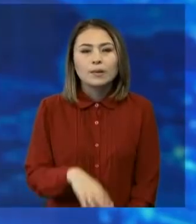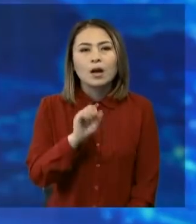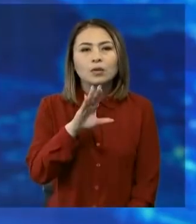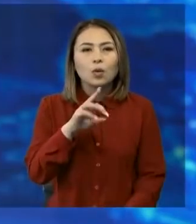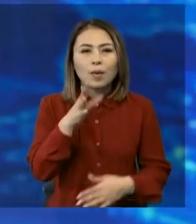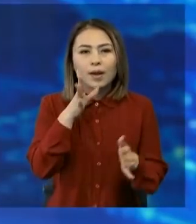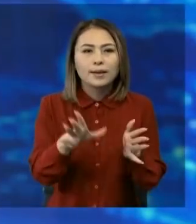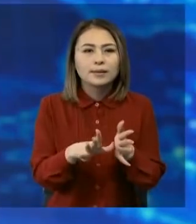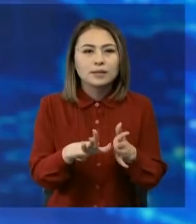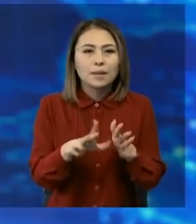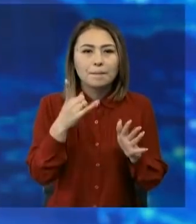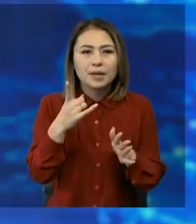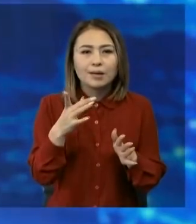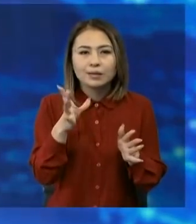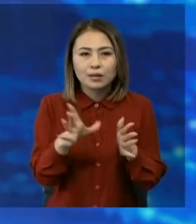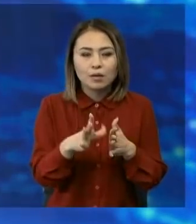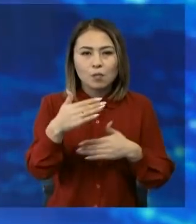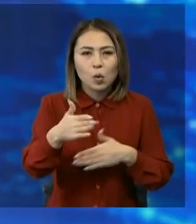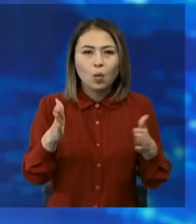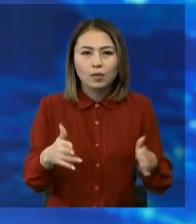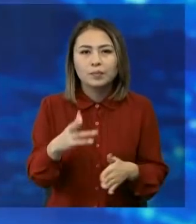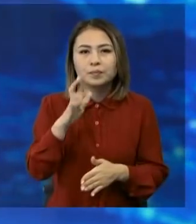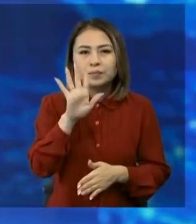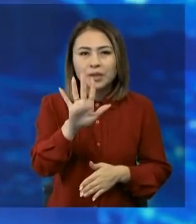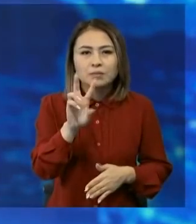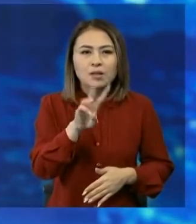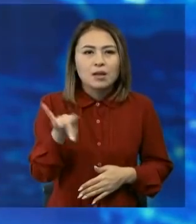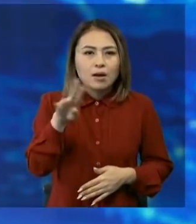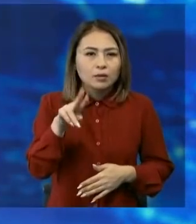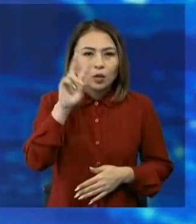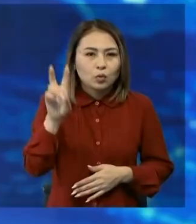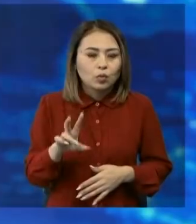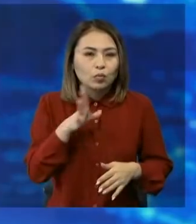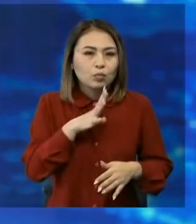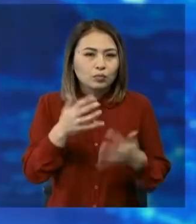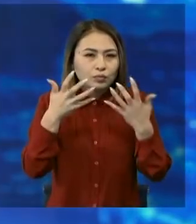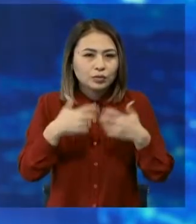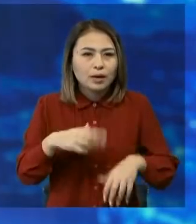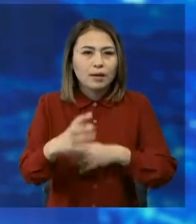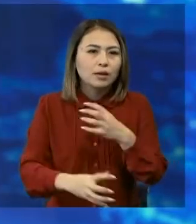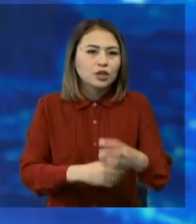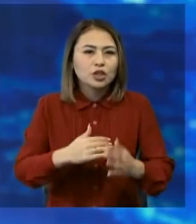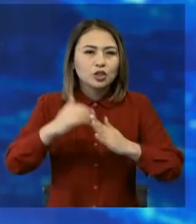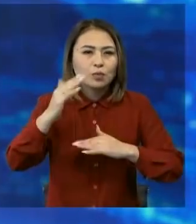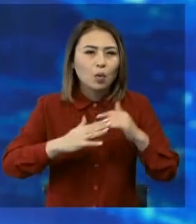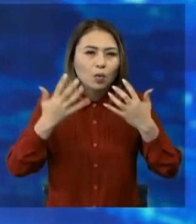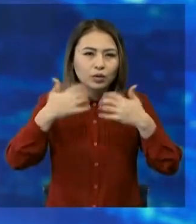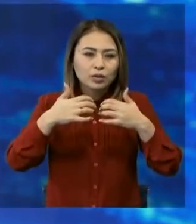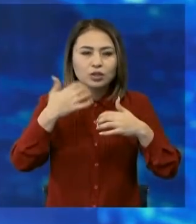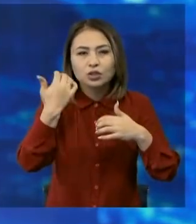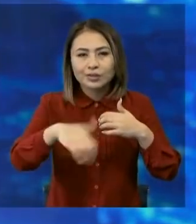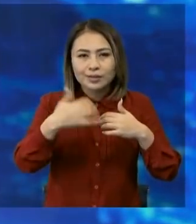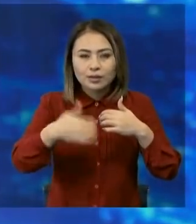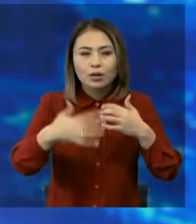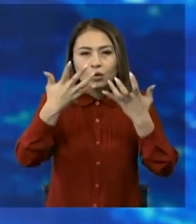Атом электр станциясының бір энергоблогы шамамен 5 миллиард долларға шығу мүмкін. Халықаралық тәжірибедегі орташа құны